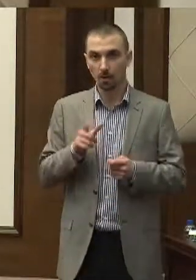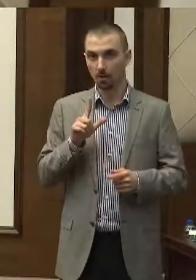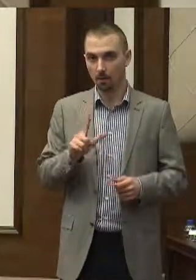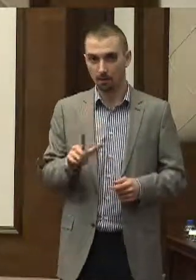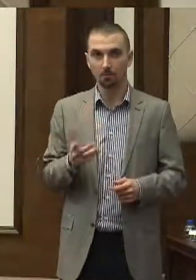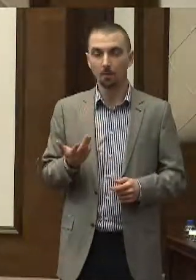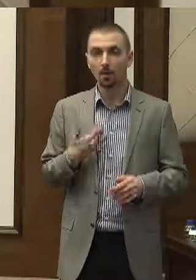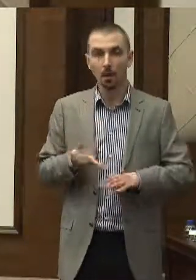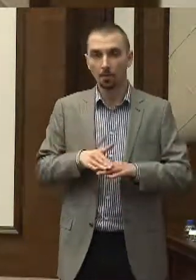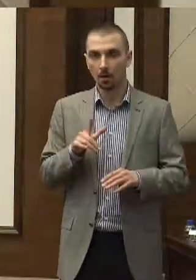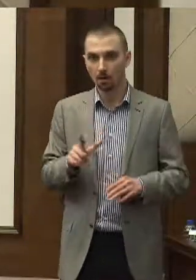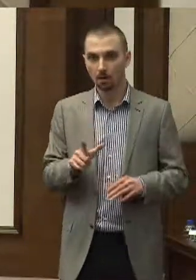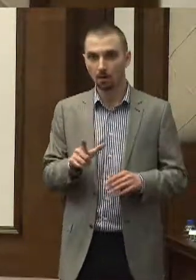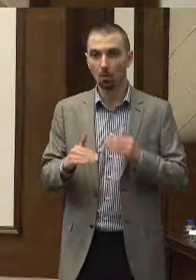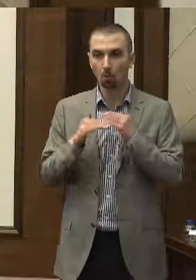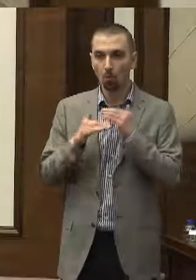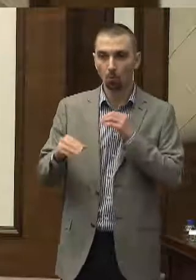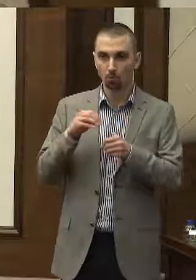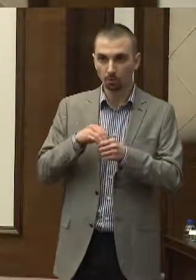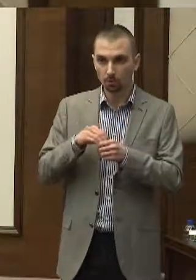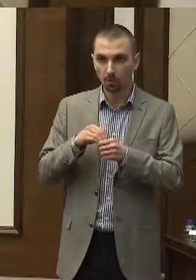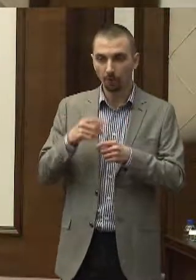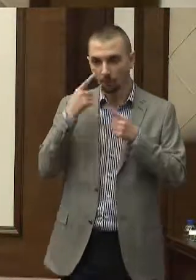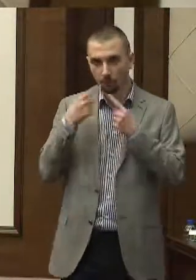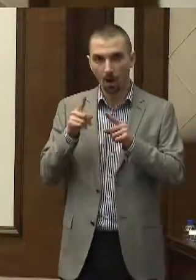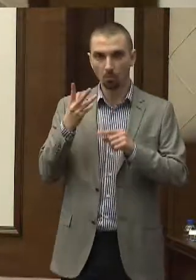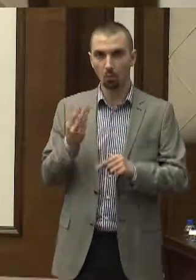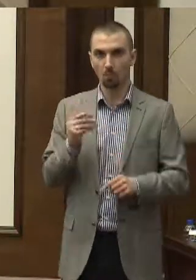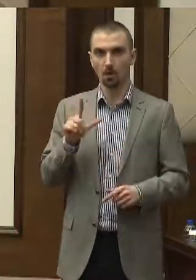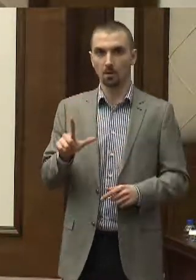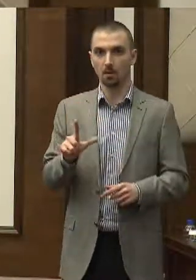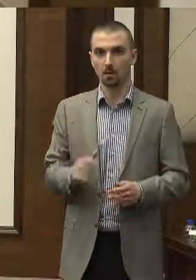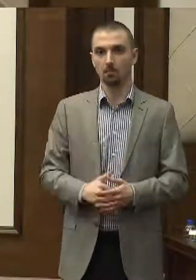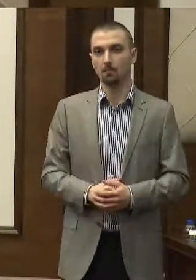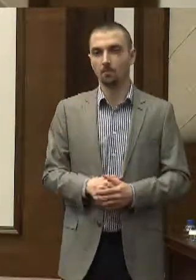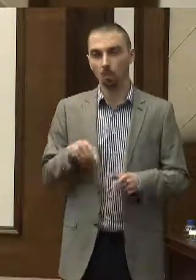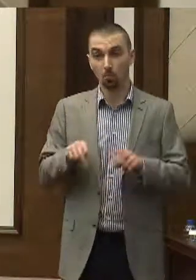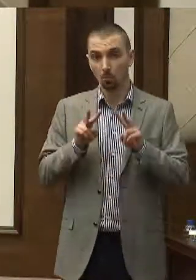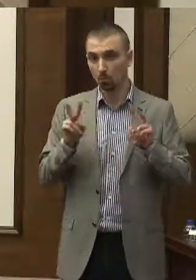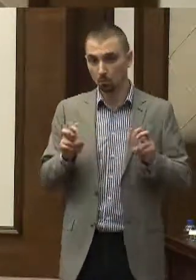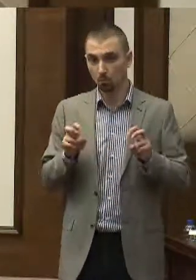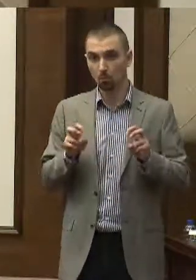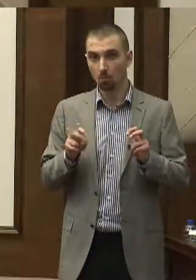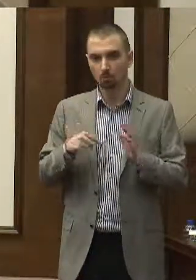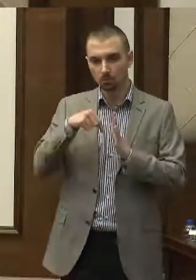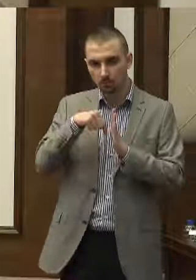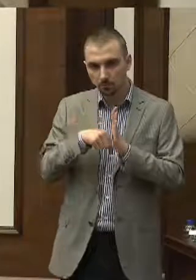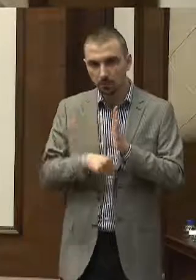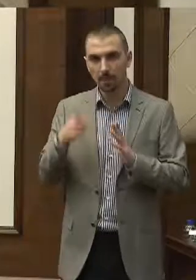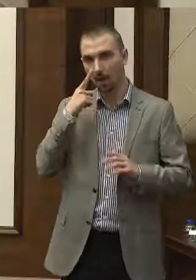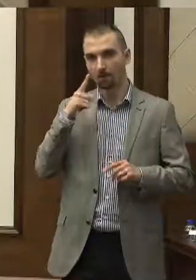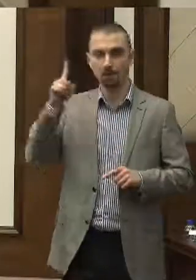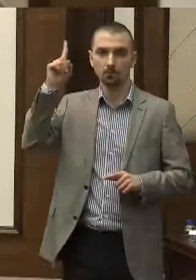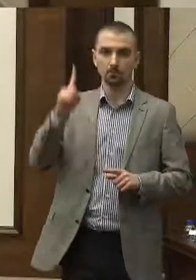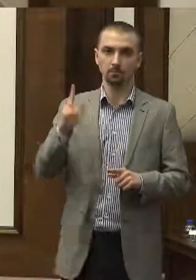toplumda konuyla ilgili farkındalık yaratmaktır. Esas itibarıyla bu konunun köklü çözümü devlet politikaları